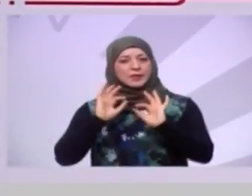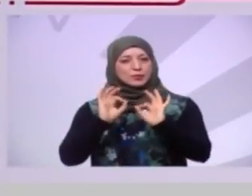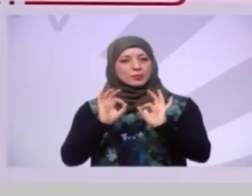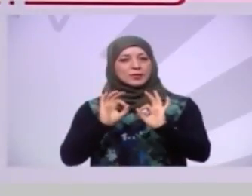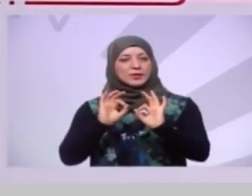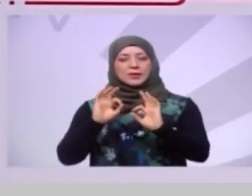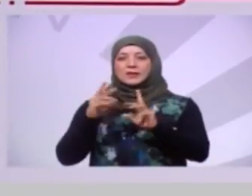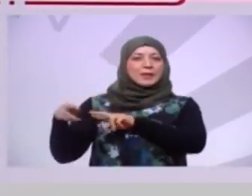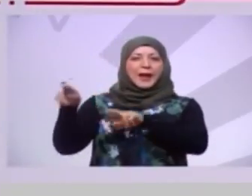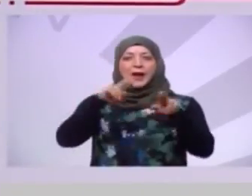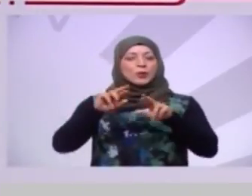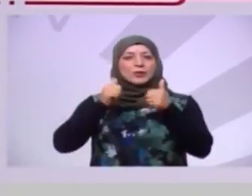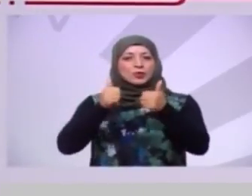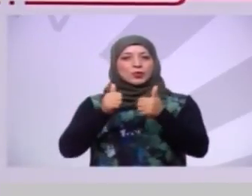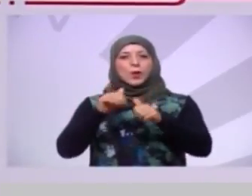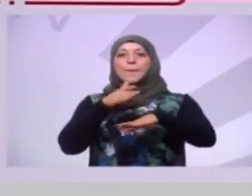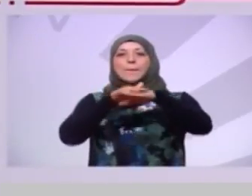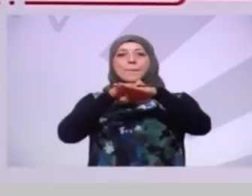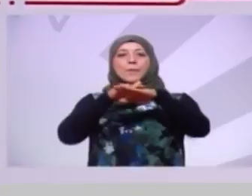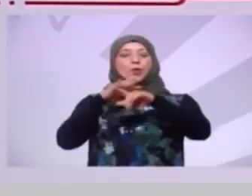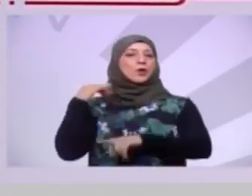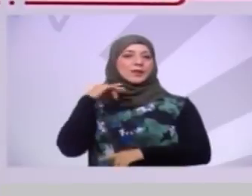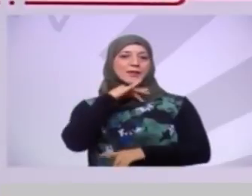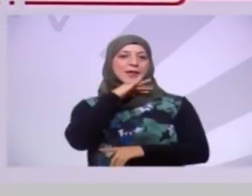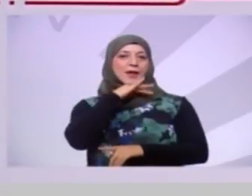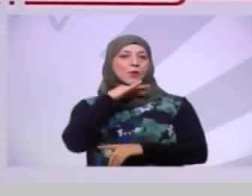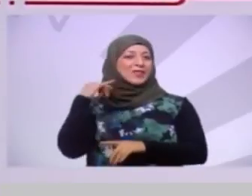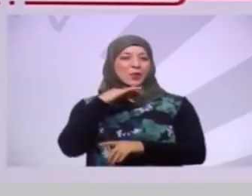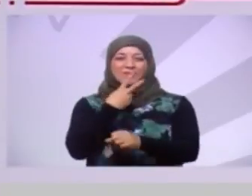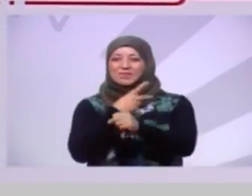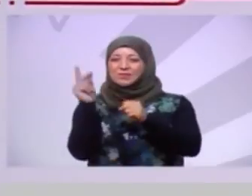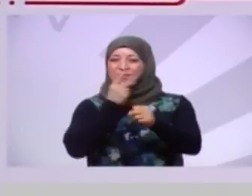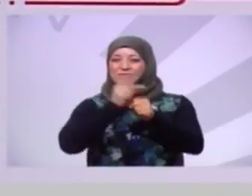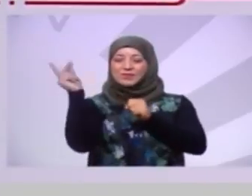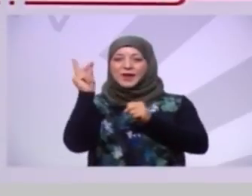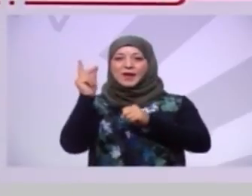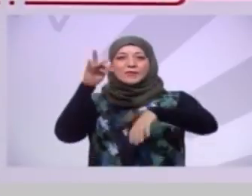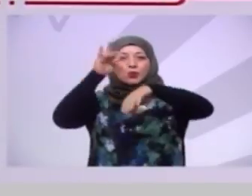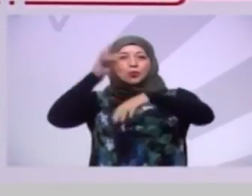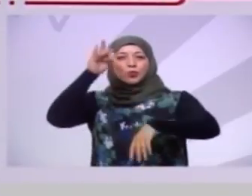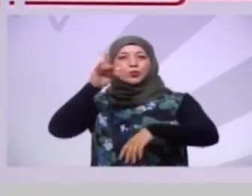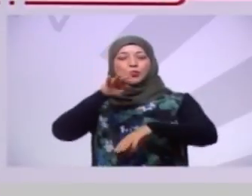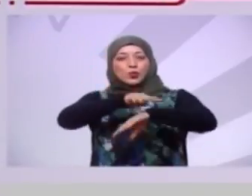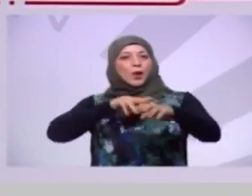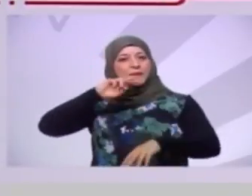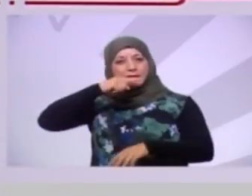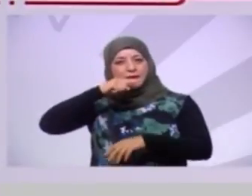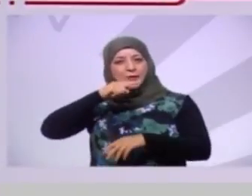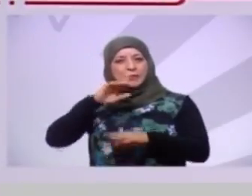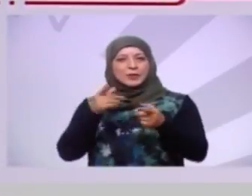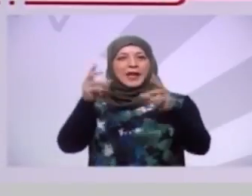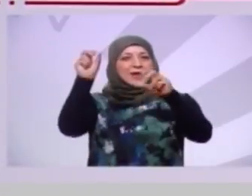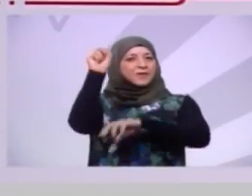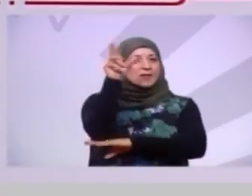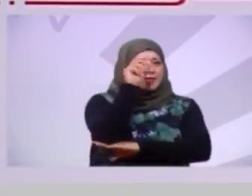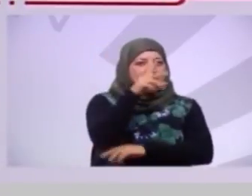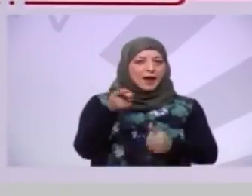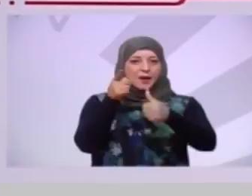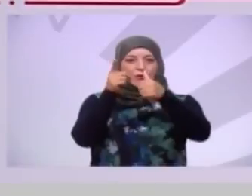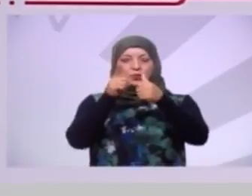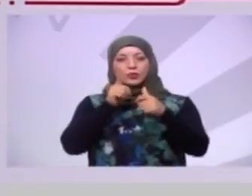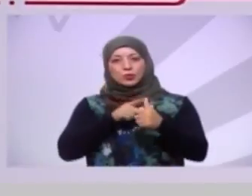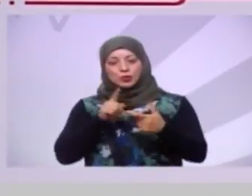ولها ديما في الاول وفي الاخر هي موضوع التلوث التلوث الضرب وليس سياحي اظهرها صناعيا